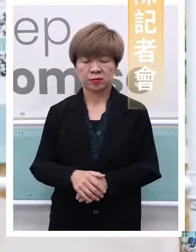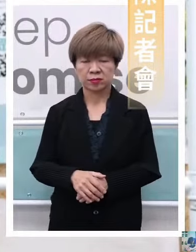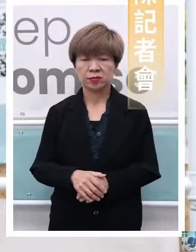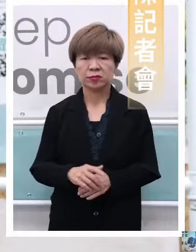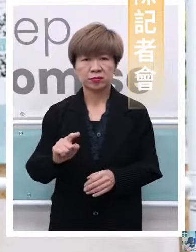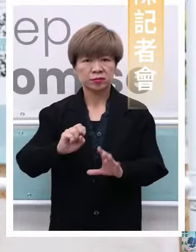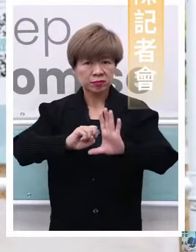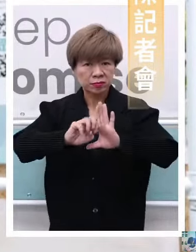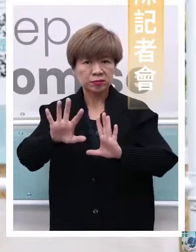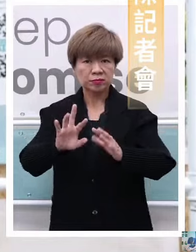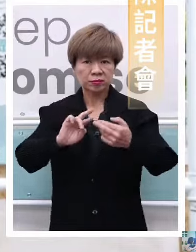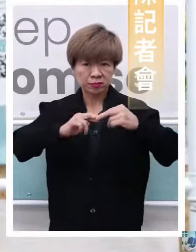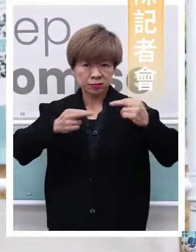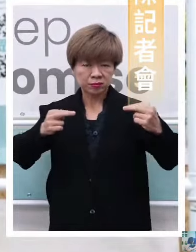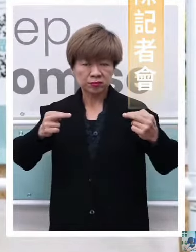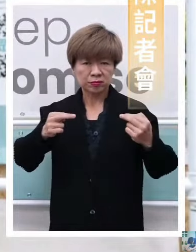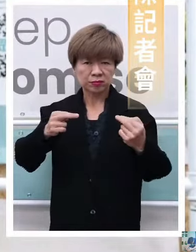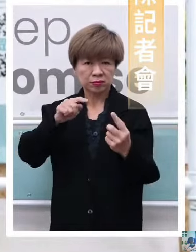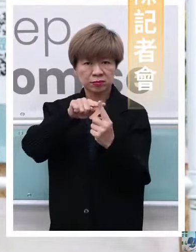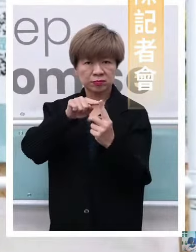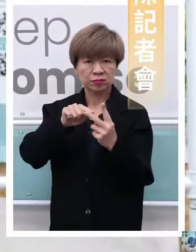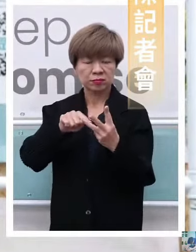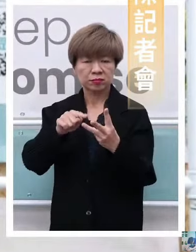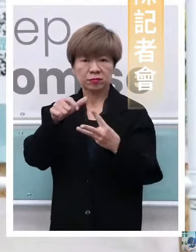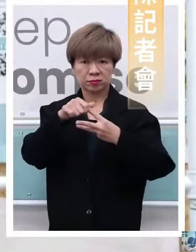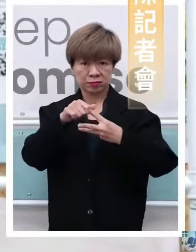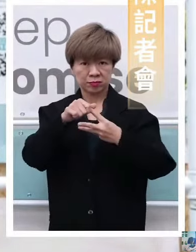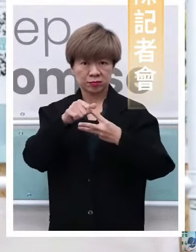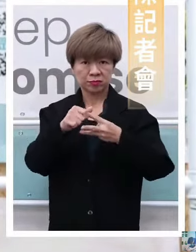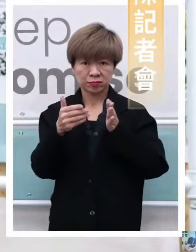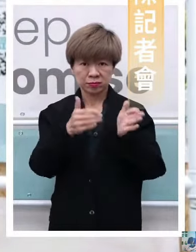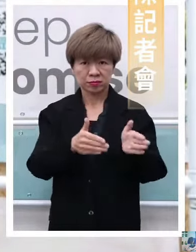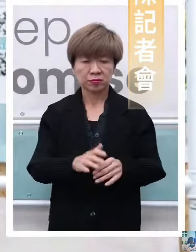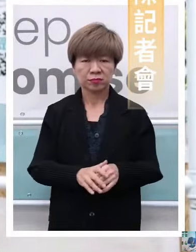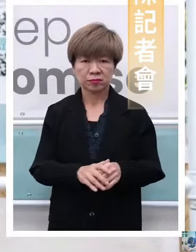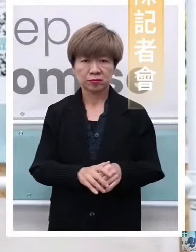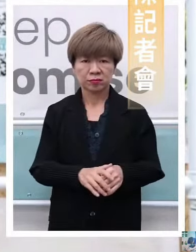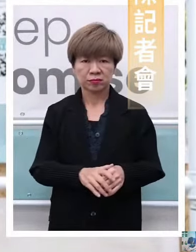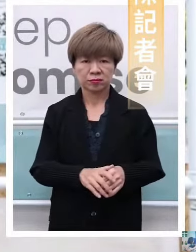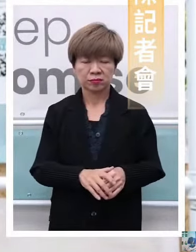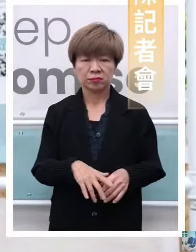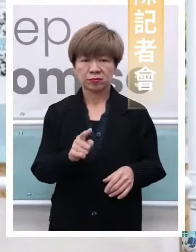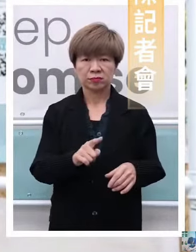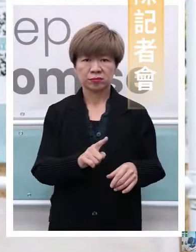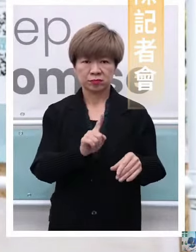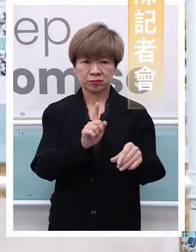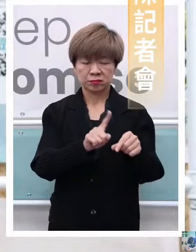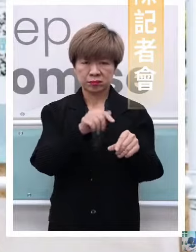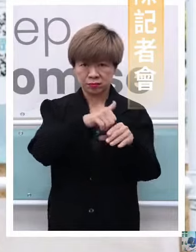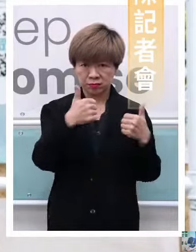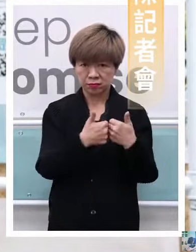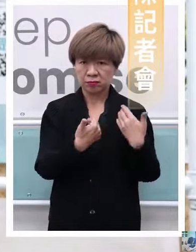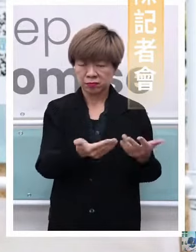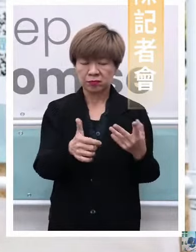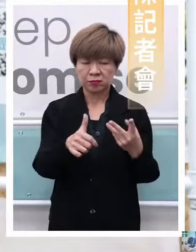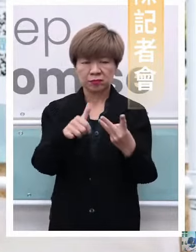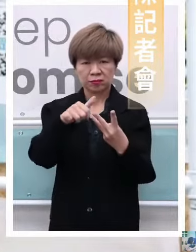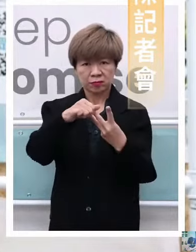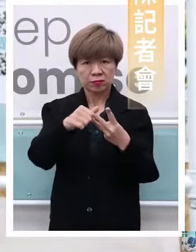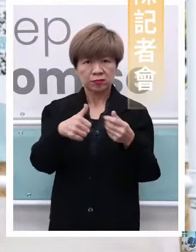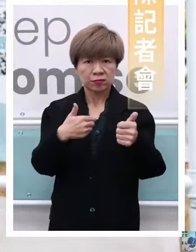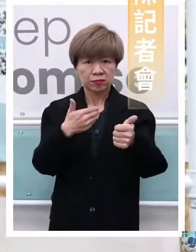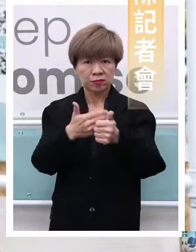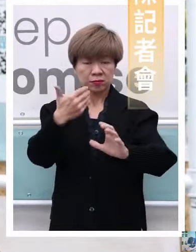号主要是给三个对象。第一个对象是给中选会，第二个对象是给所有的媒